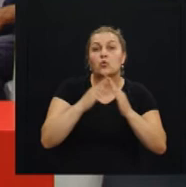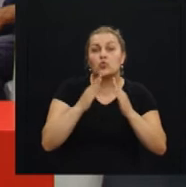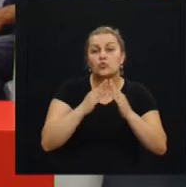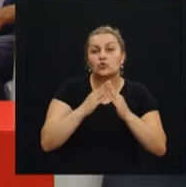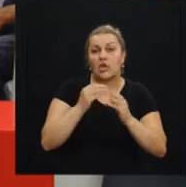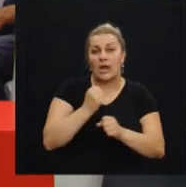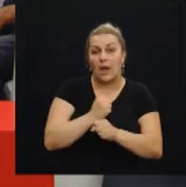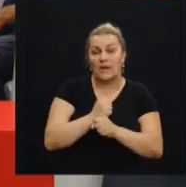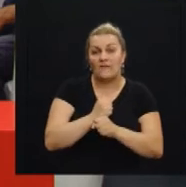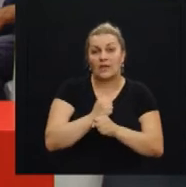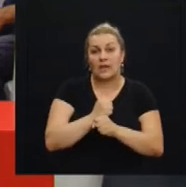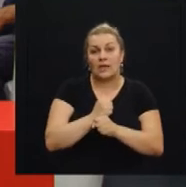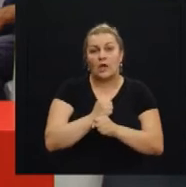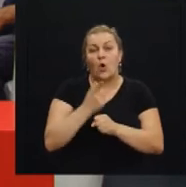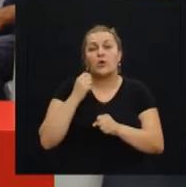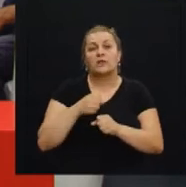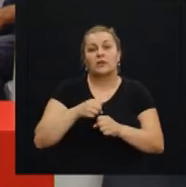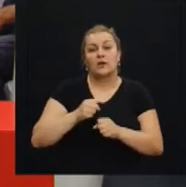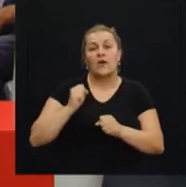krov, napravili od vrića